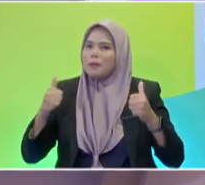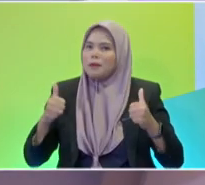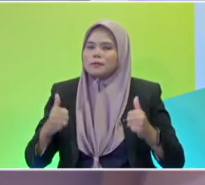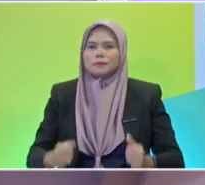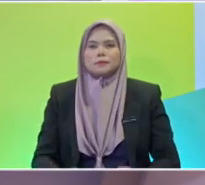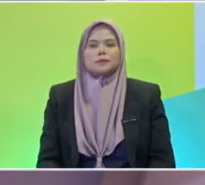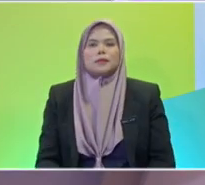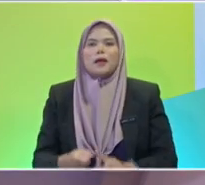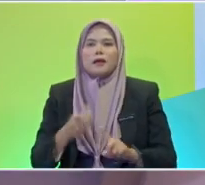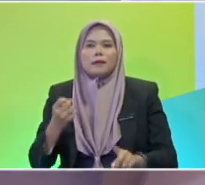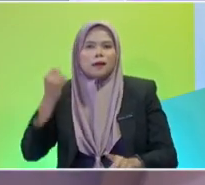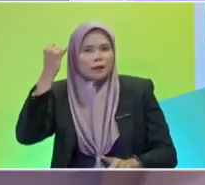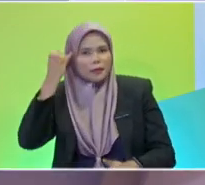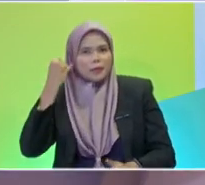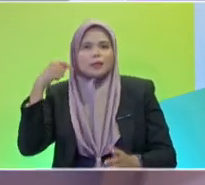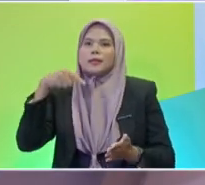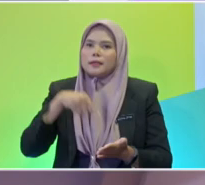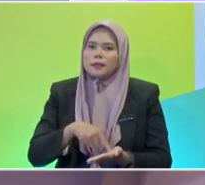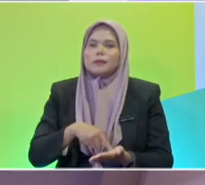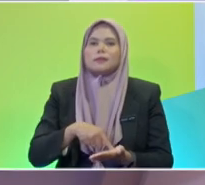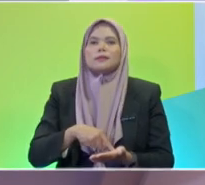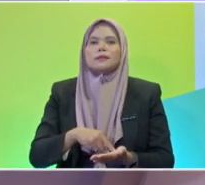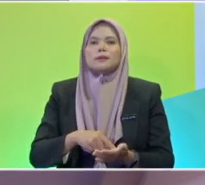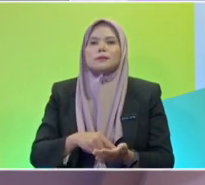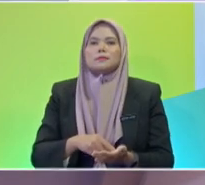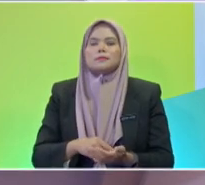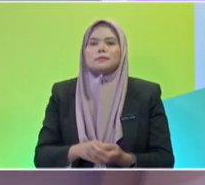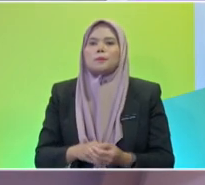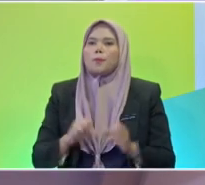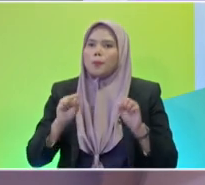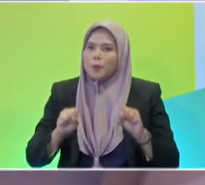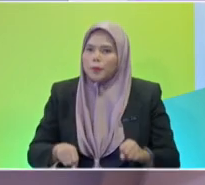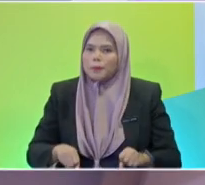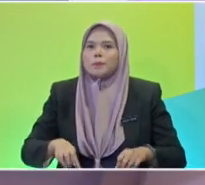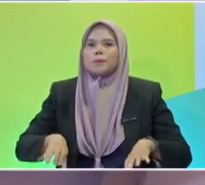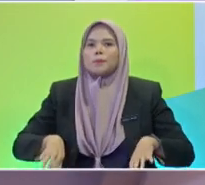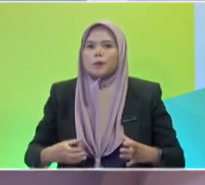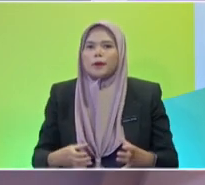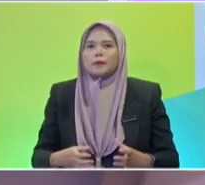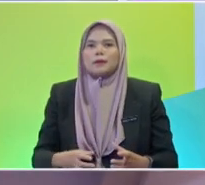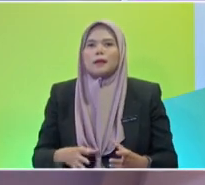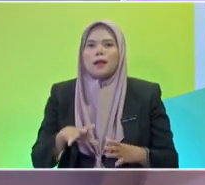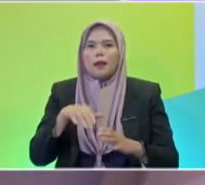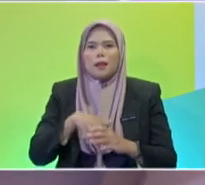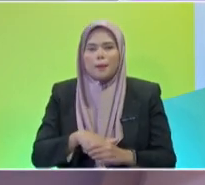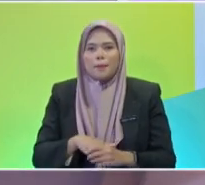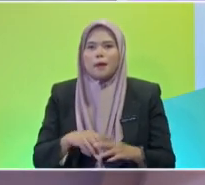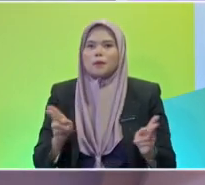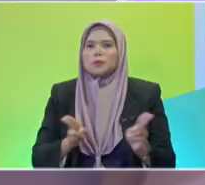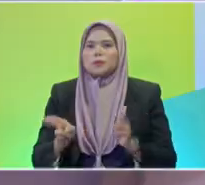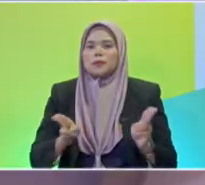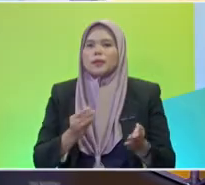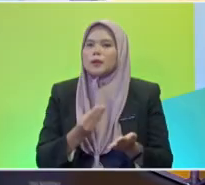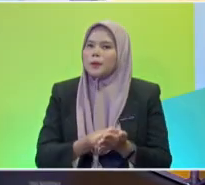ini boleh ditelitikan dalam keuangannya tapi pengurusan yang penting oke